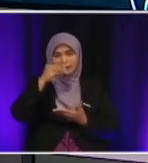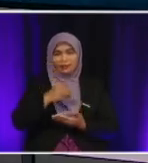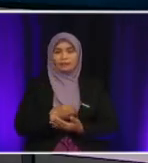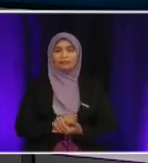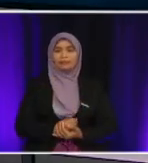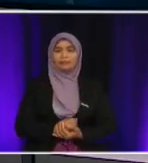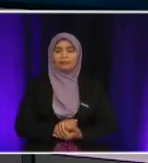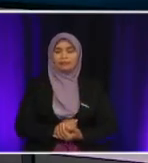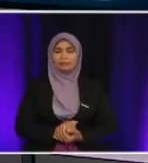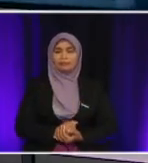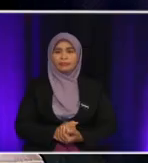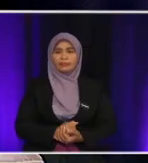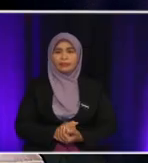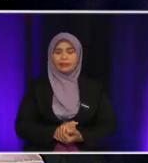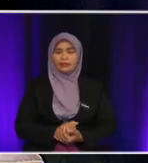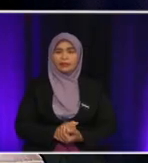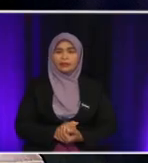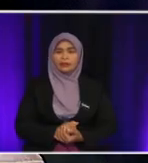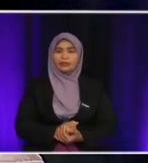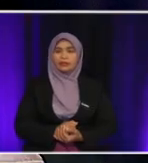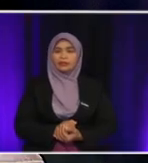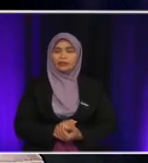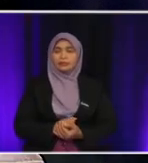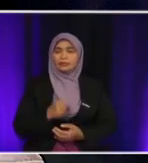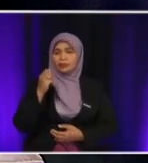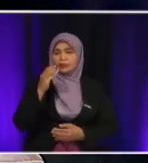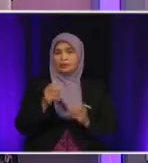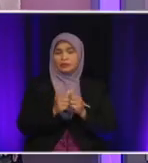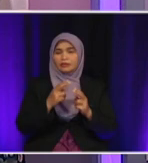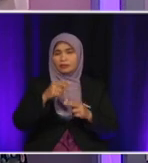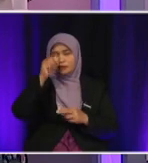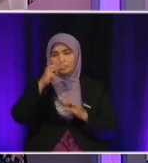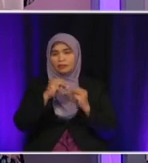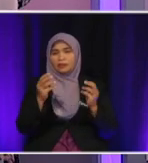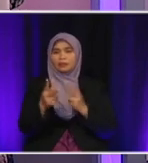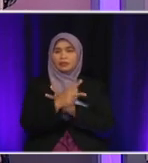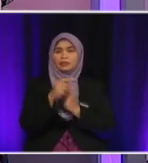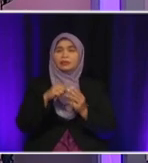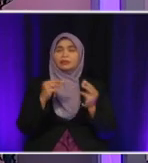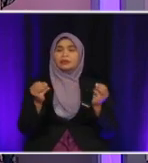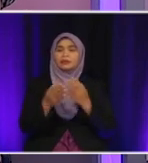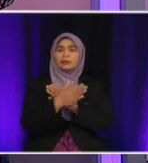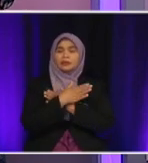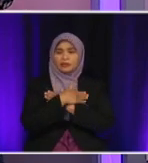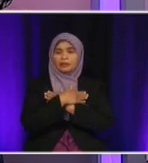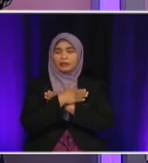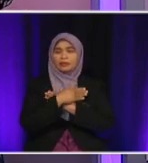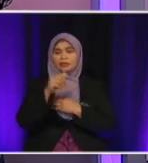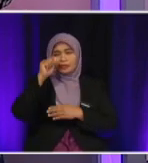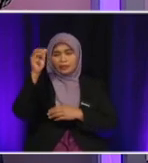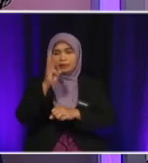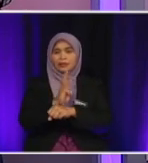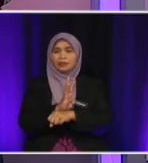kan naudzubillahiminasyaitonirrajim bismillahirrahmanirrahim assalamualaikum warahmatullahi wabarakatuh